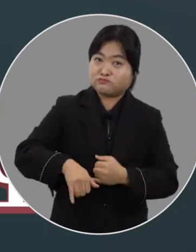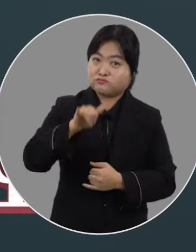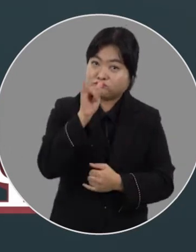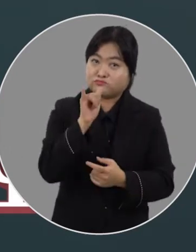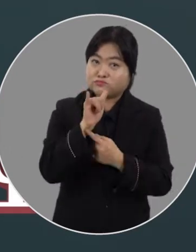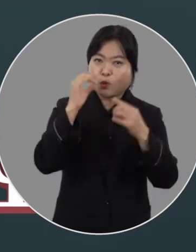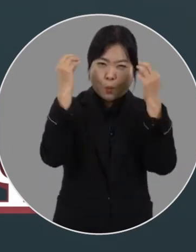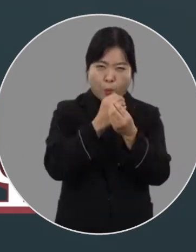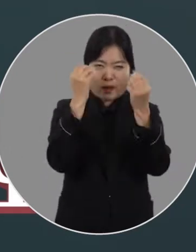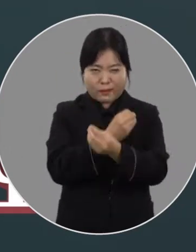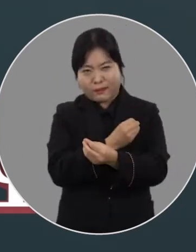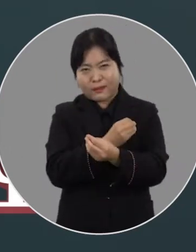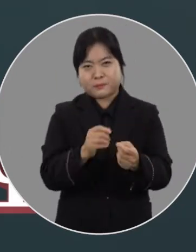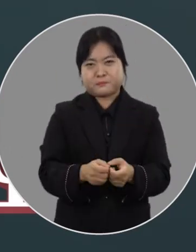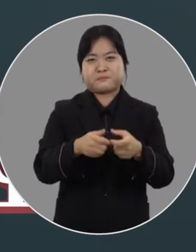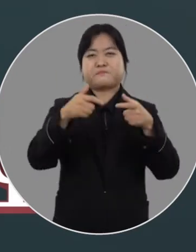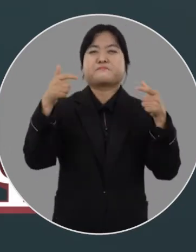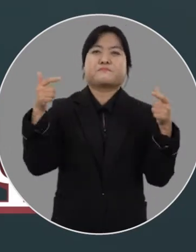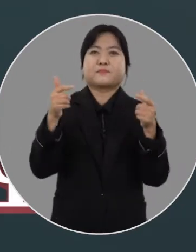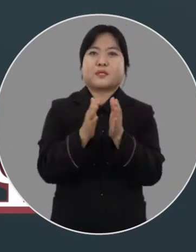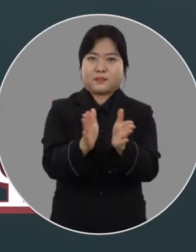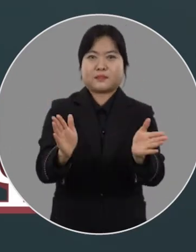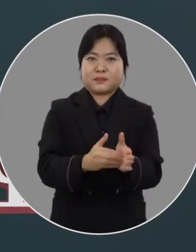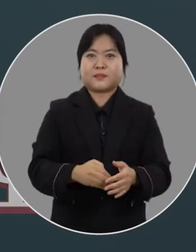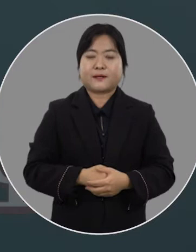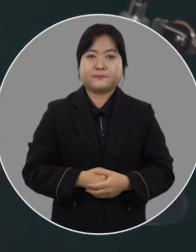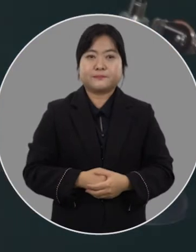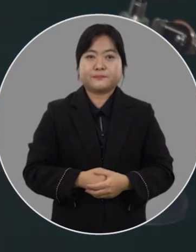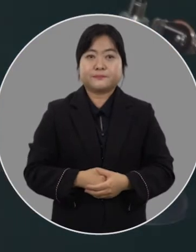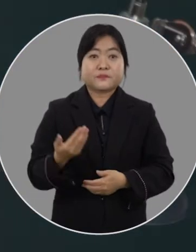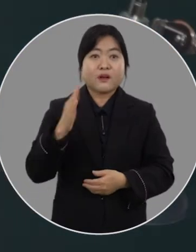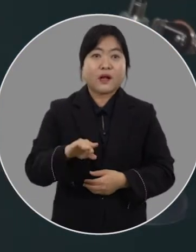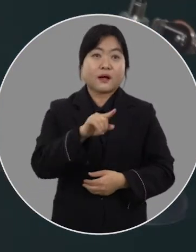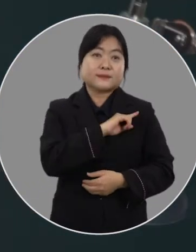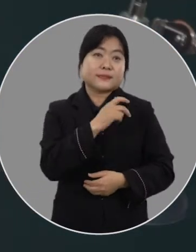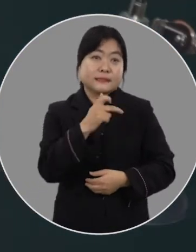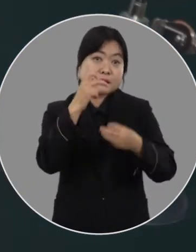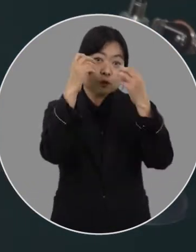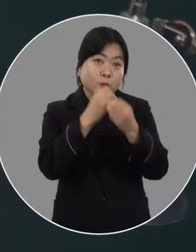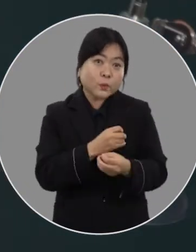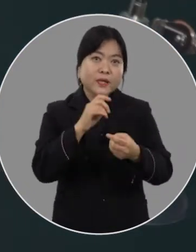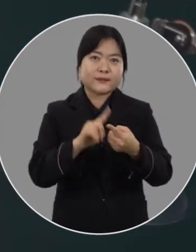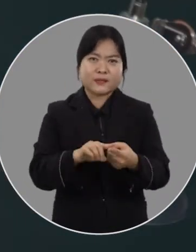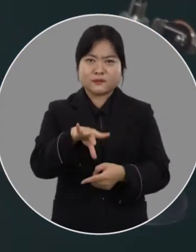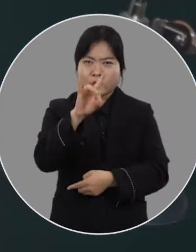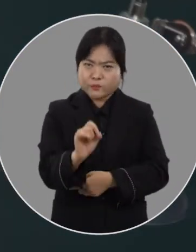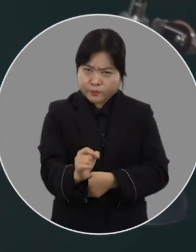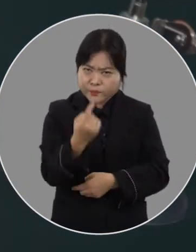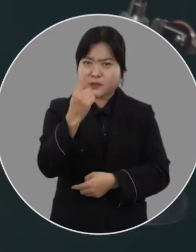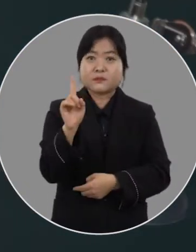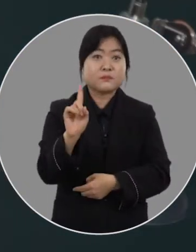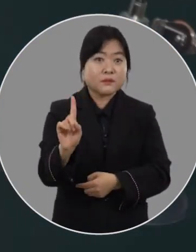근친상간을 하고 있다라고 하는 오해까지도 서서히 생겨나기 시작했습니다. 그러나 가장 큰 오해에 대한